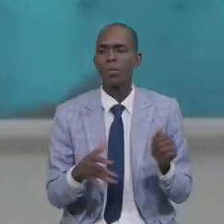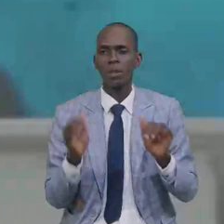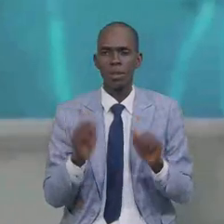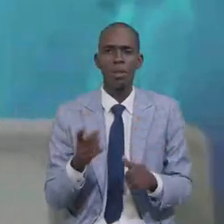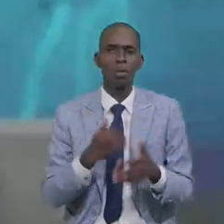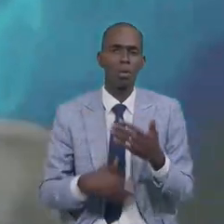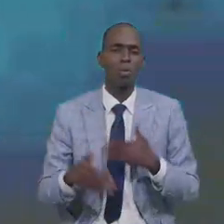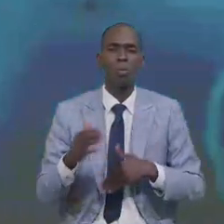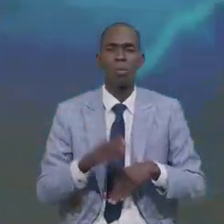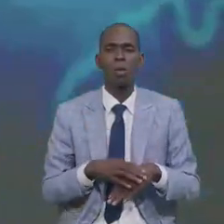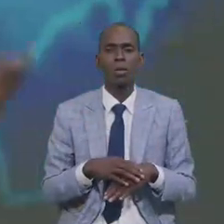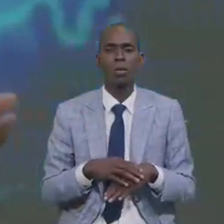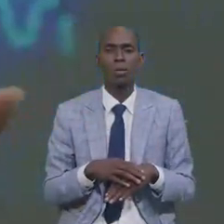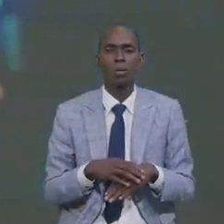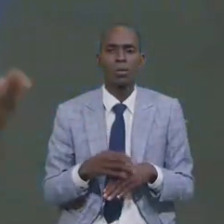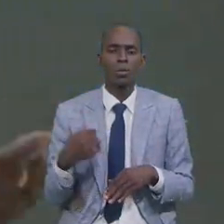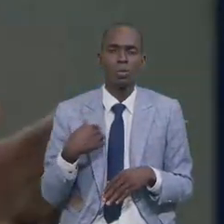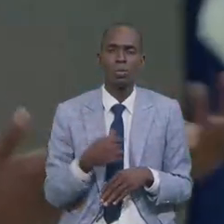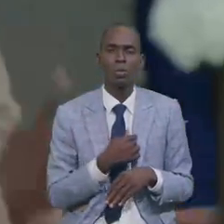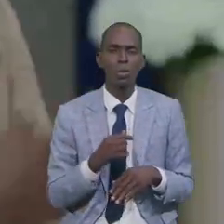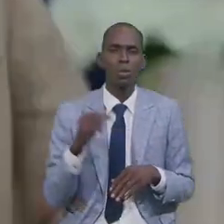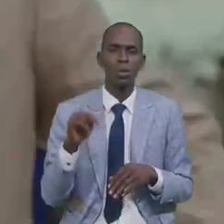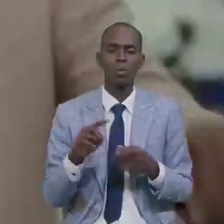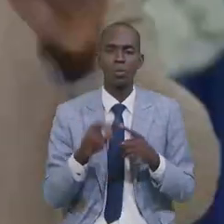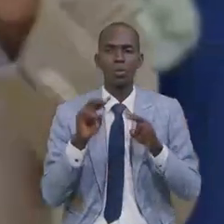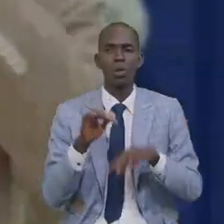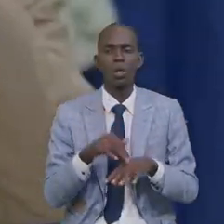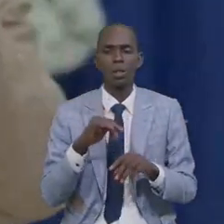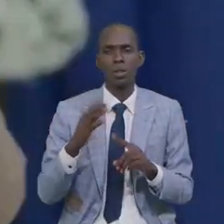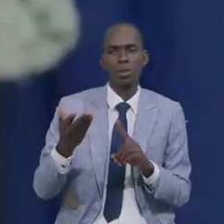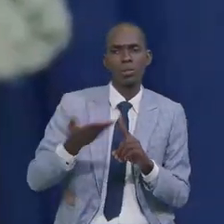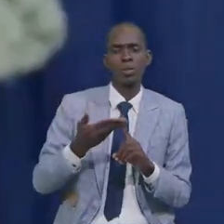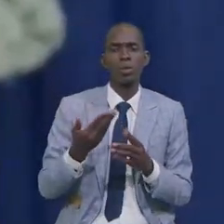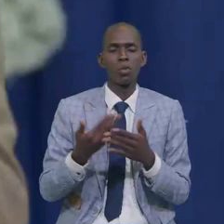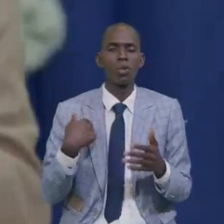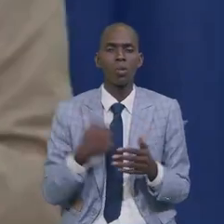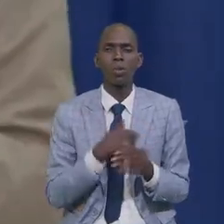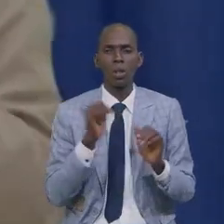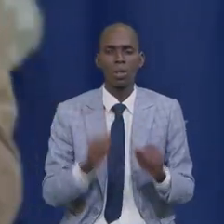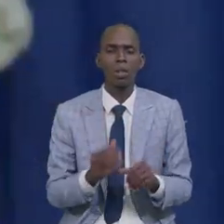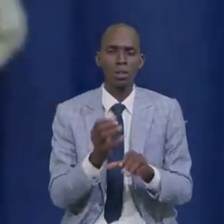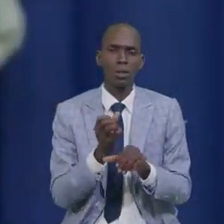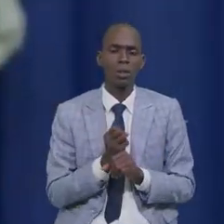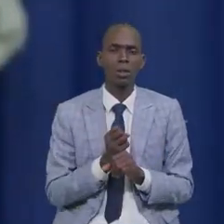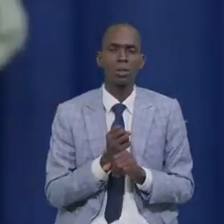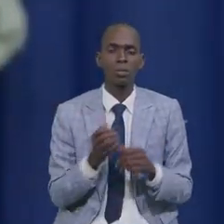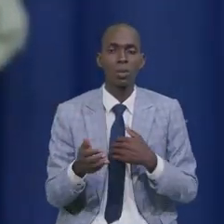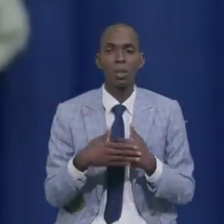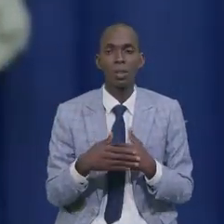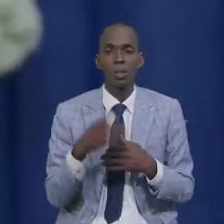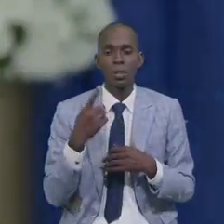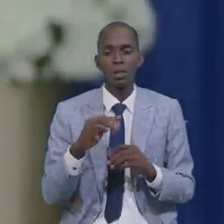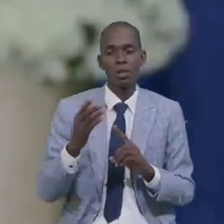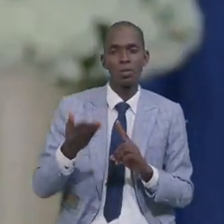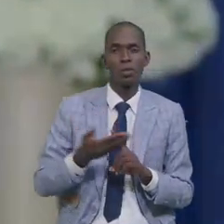est-ce que tout peut revenir? Nous devons avoir la conviction que nous pouvons avoir recouvrement. La conviction et